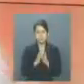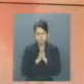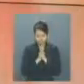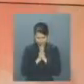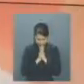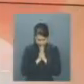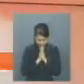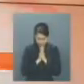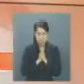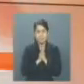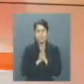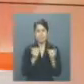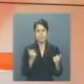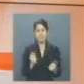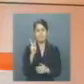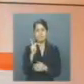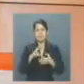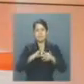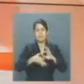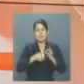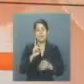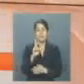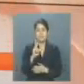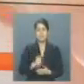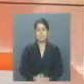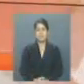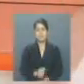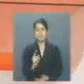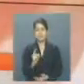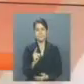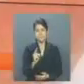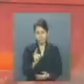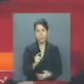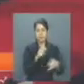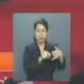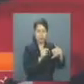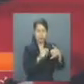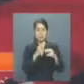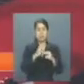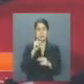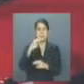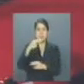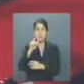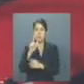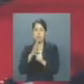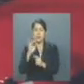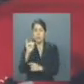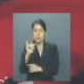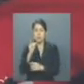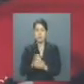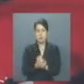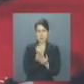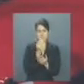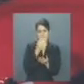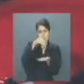สวัสดีครับได้เวลาของข่าวกีฬาบ้างเที่ยงครับและแล้วนะครับก็เป็นหลุยส์ซัวเรสนะครับเป็นรายล่าสุดนะครับสุดหน้าตัวเก่งของลิเวอร์พูลนะครับที่